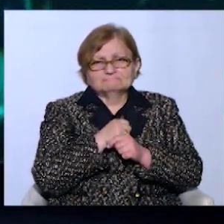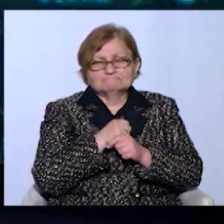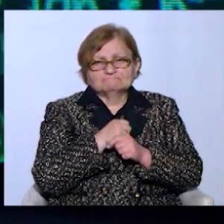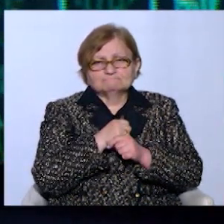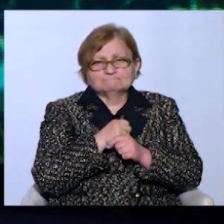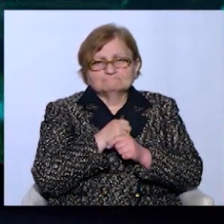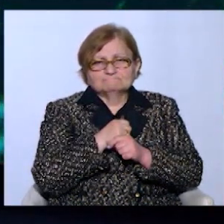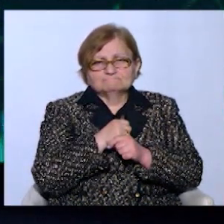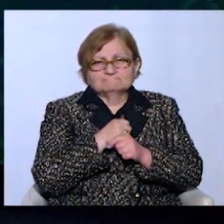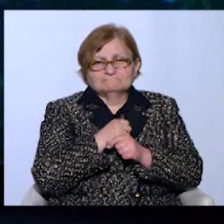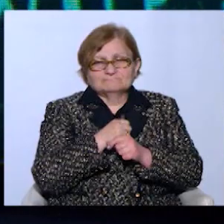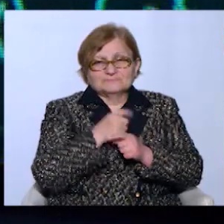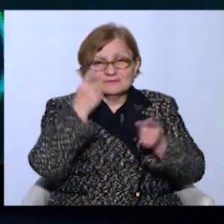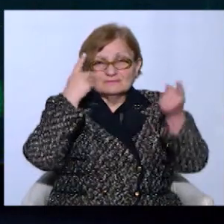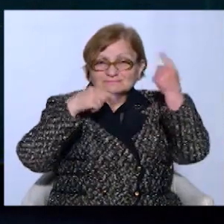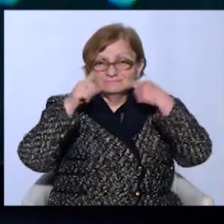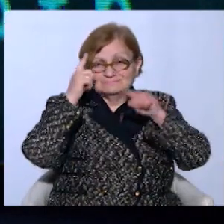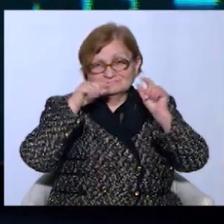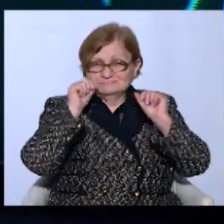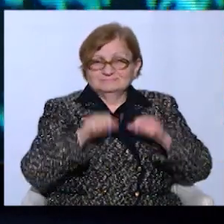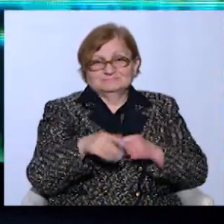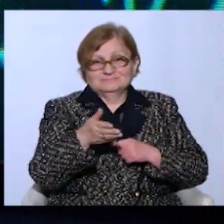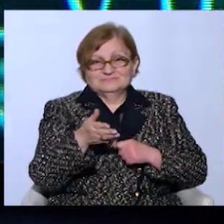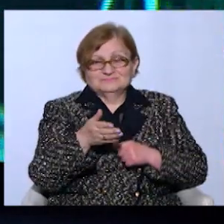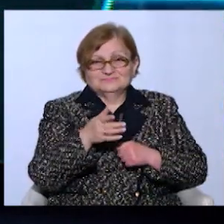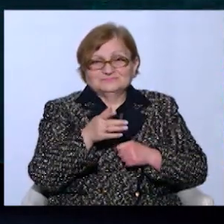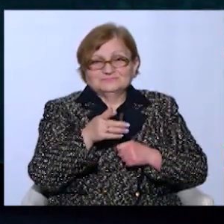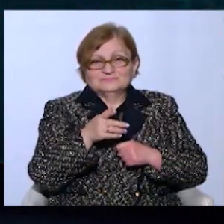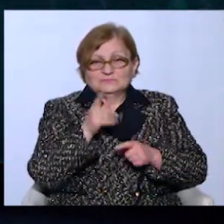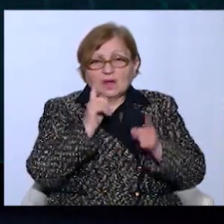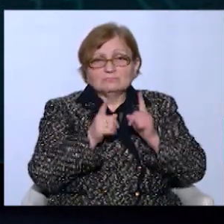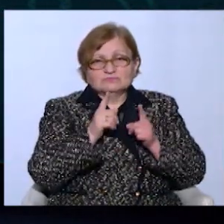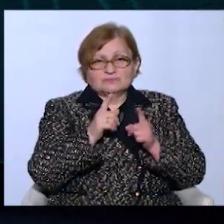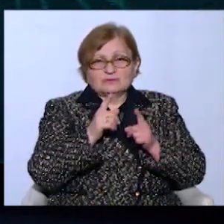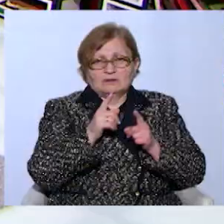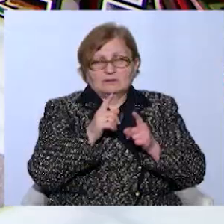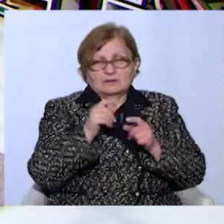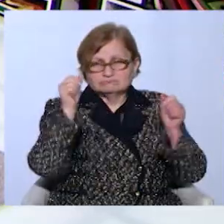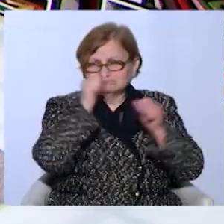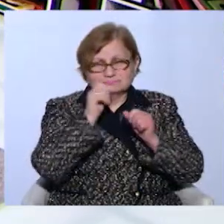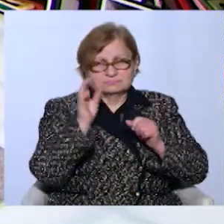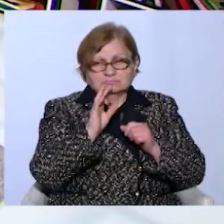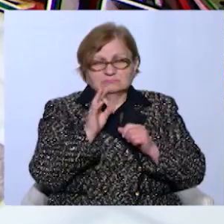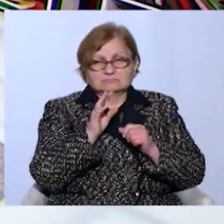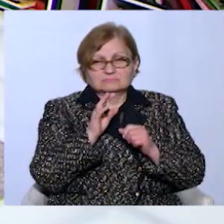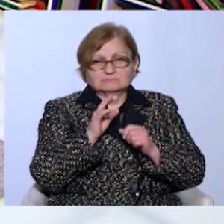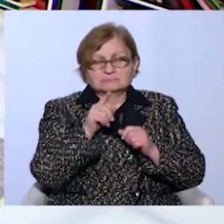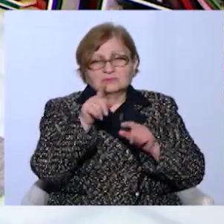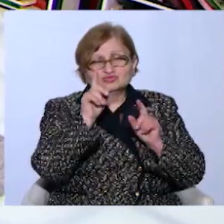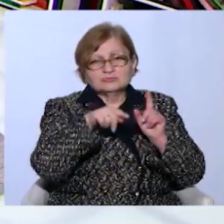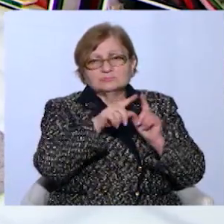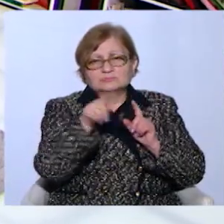რაღაც იმპროვიზაციული აზროვნება შეიძლება იყოს. იმპროვიზაციული როგორ რაღაც ის კი არა ჭეშმარიტი. თუმცა ესე მომინდა. და ვიღაცა შეიძლება ესეც